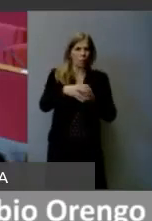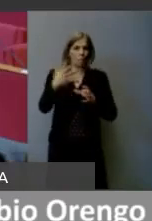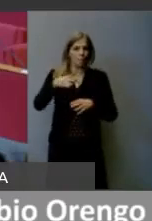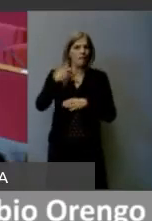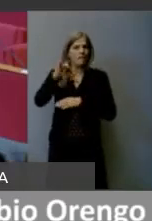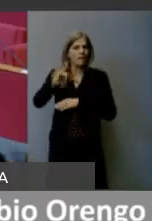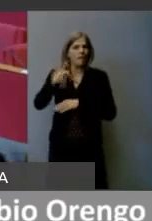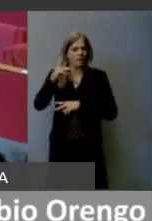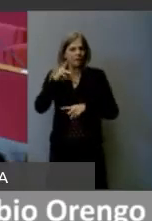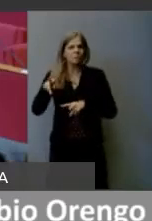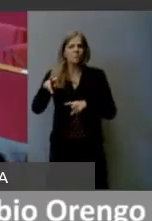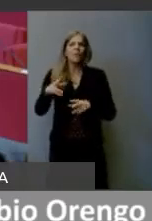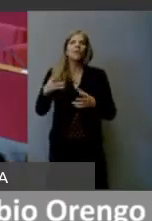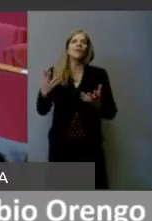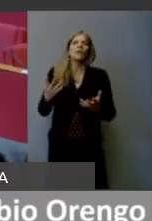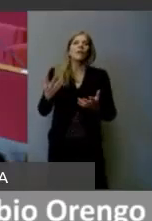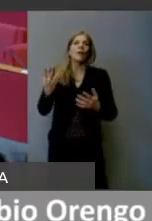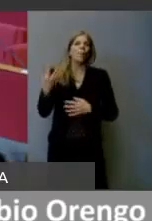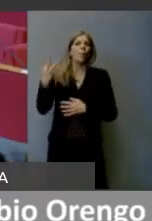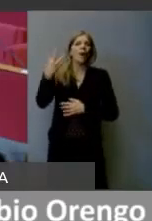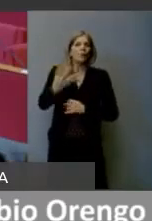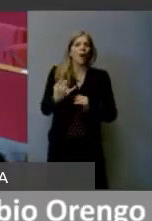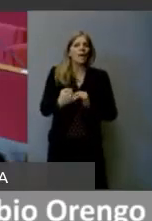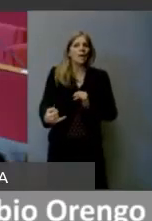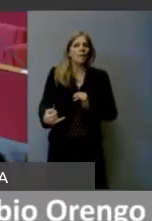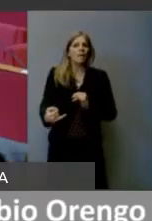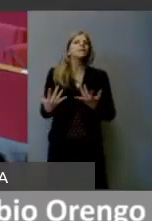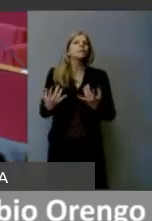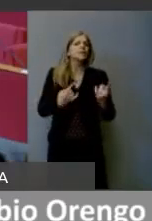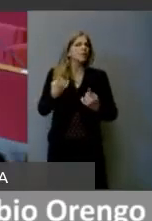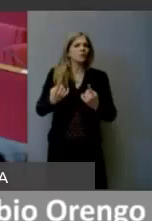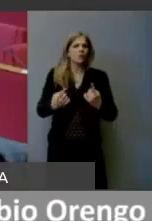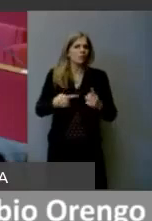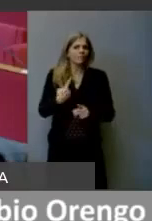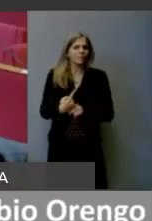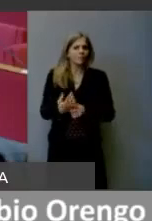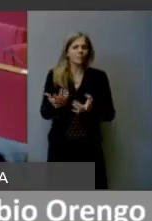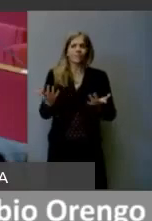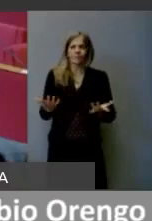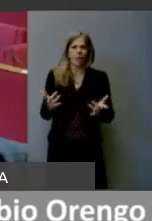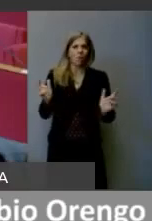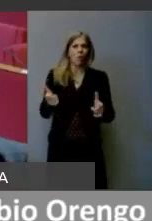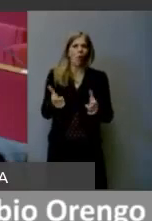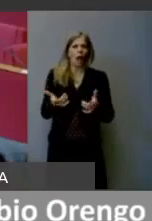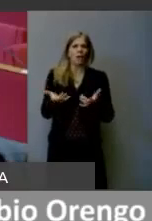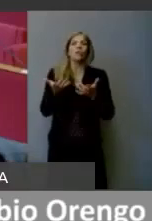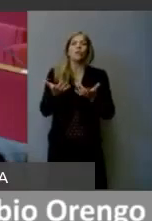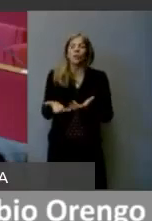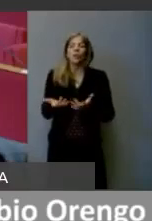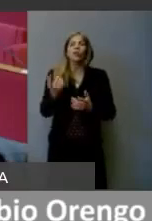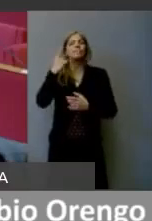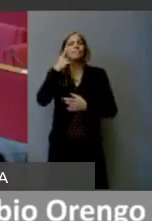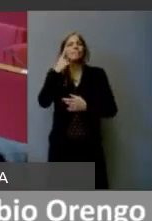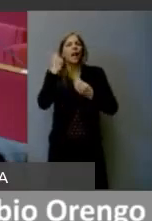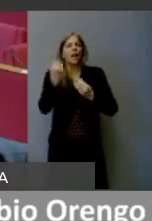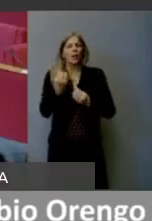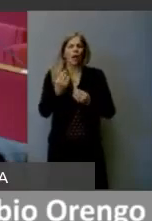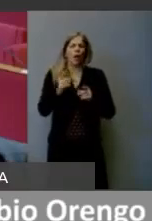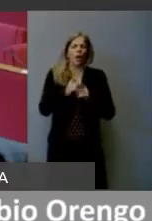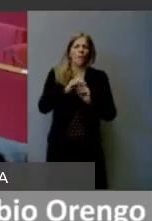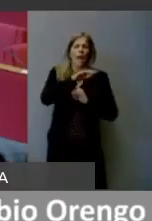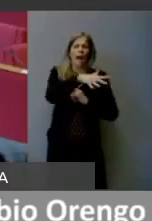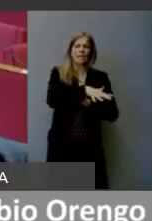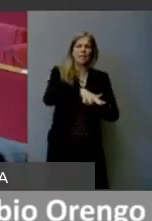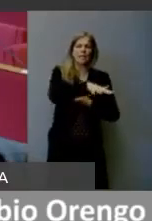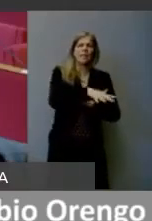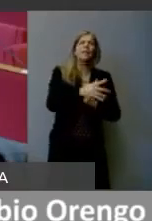Adesso però sono passati 4 anni e mezzo e la situazione è ferma, quindi bisogna un attimino capire se realmente, come in altri municipi, la responsabilità